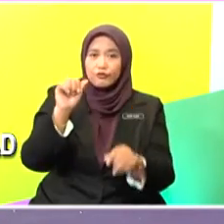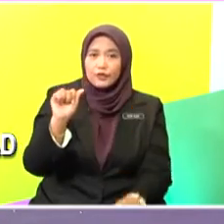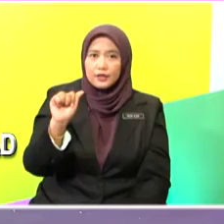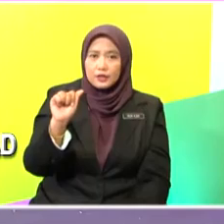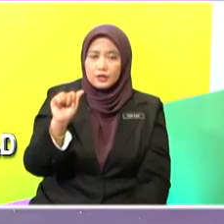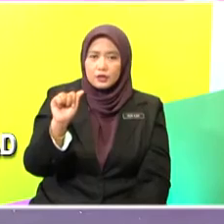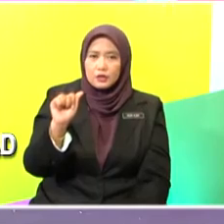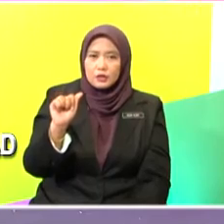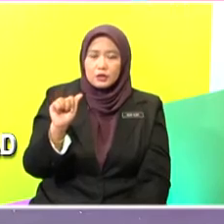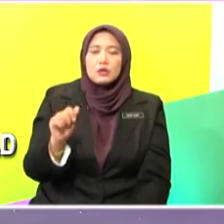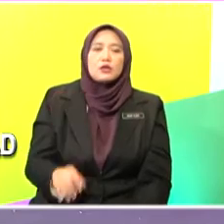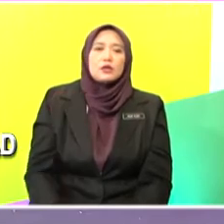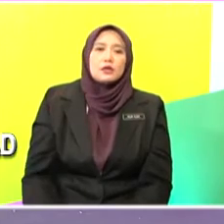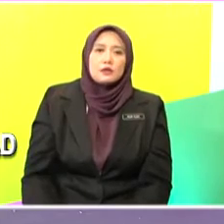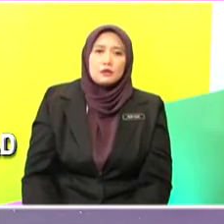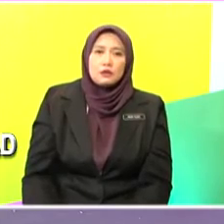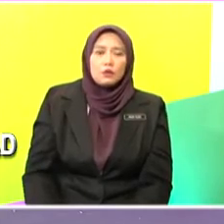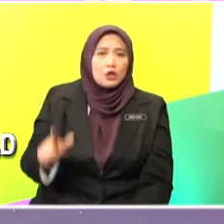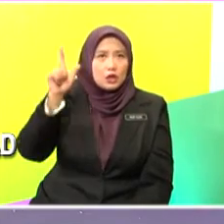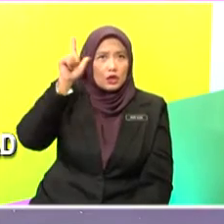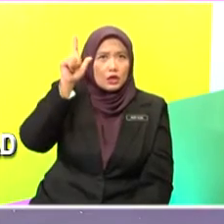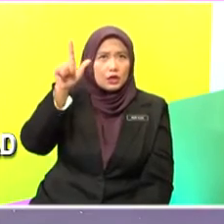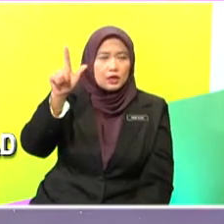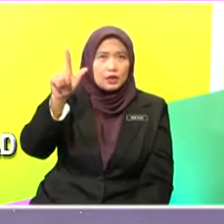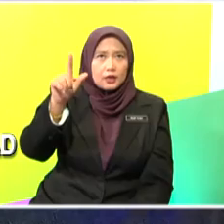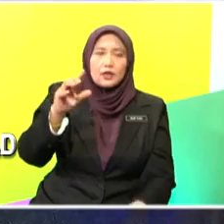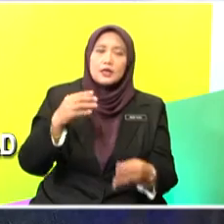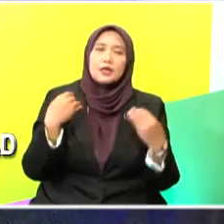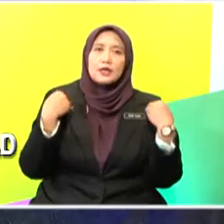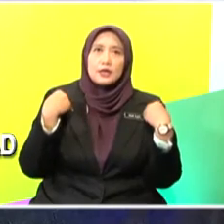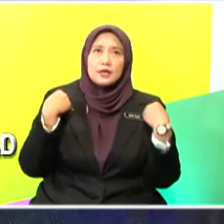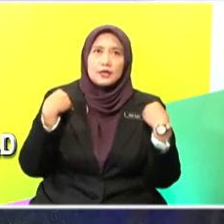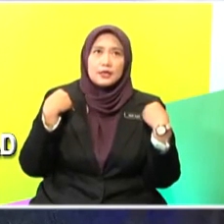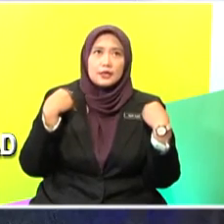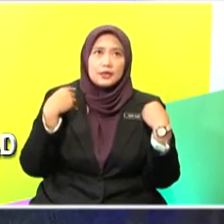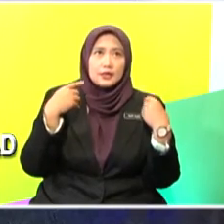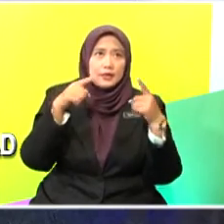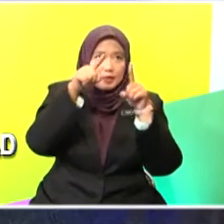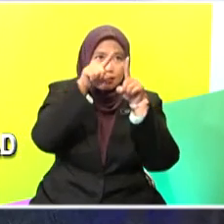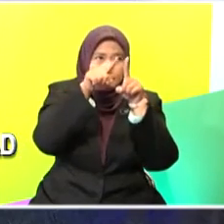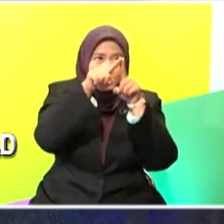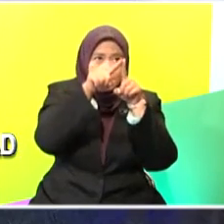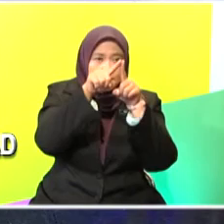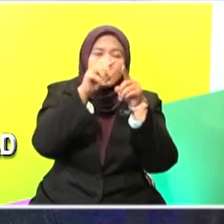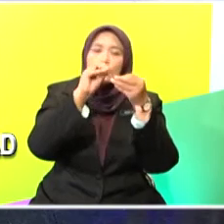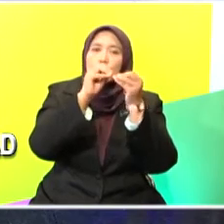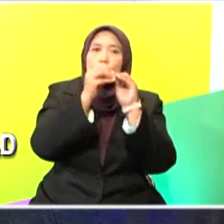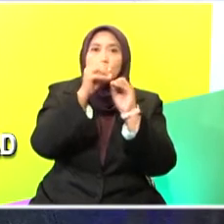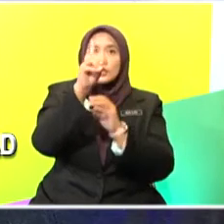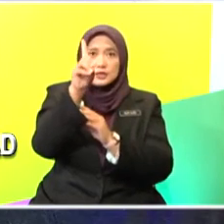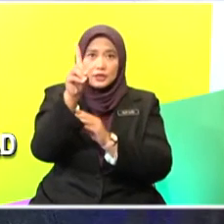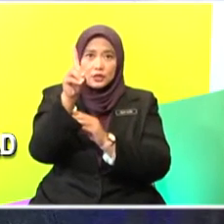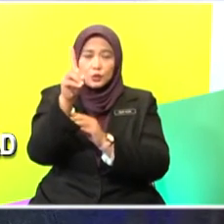cuba tengok nombor satu tu kan. Dia kena buat bulan sabit. Bulan sabit dulu. Okey,